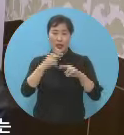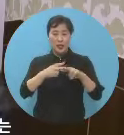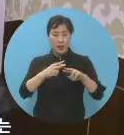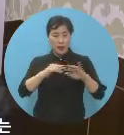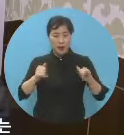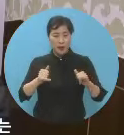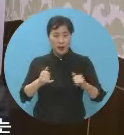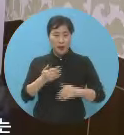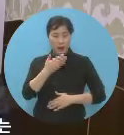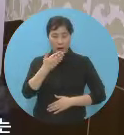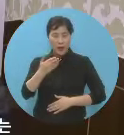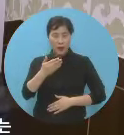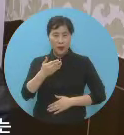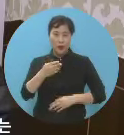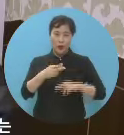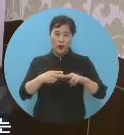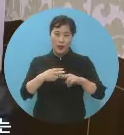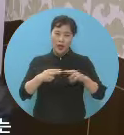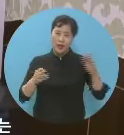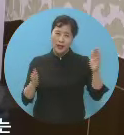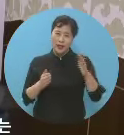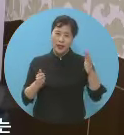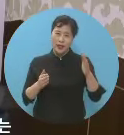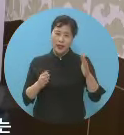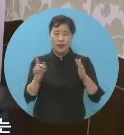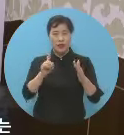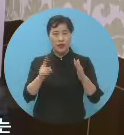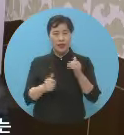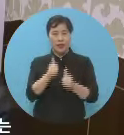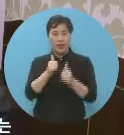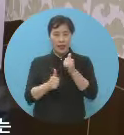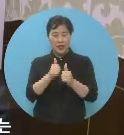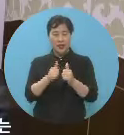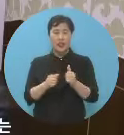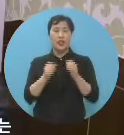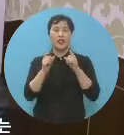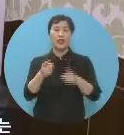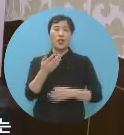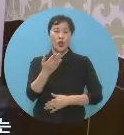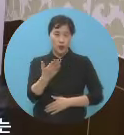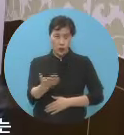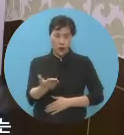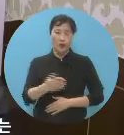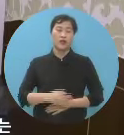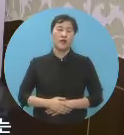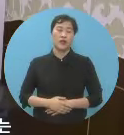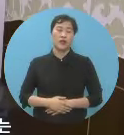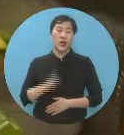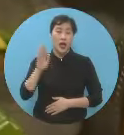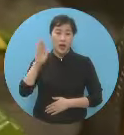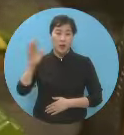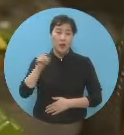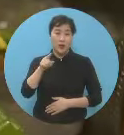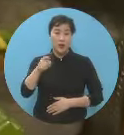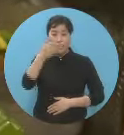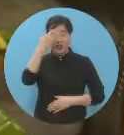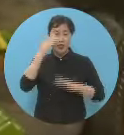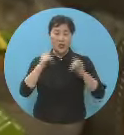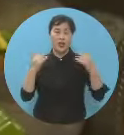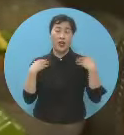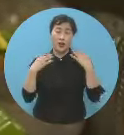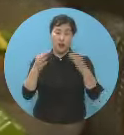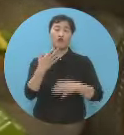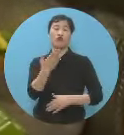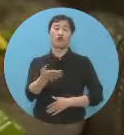하는 학생들에게 이렇게 요리 경연대회를 한번 해서 그 친구들에게 장학금한 장학금을 한번